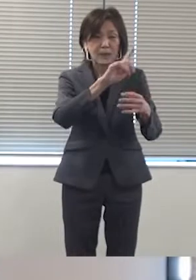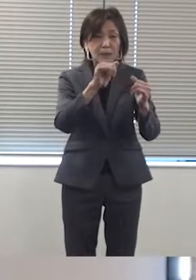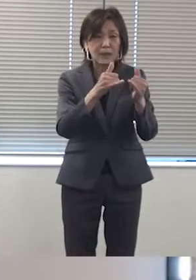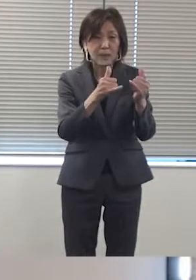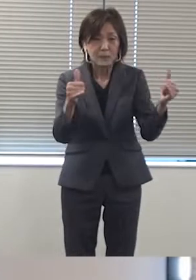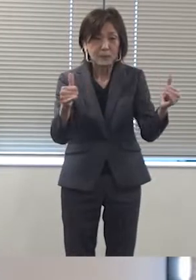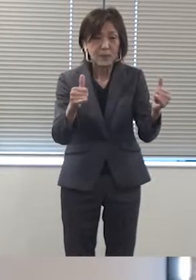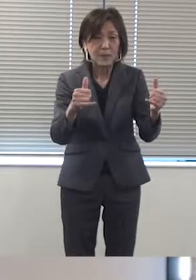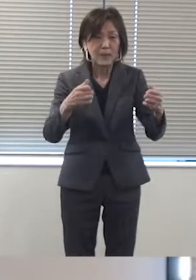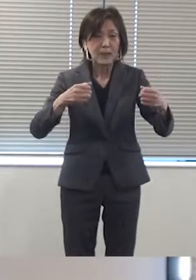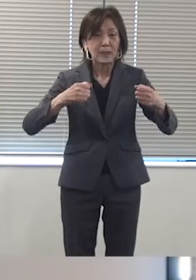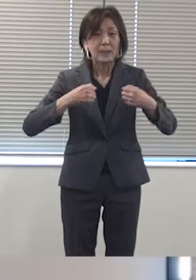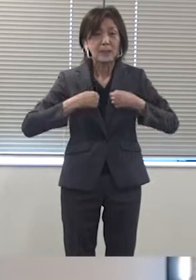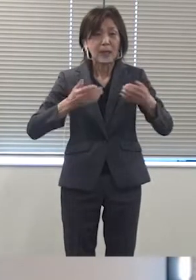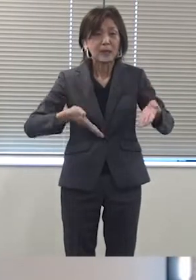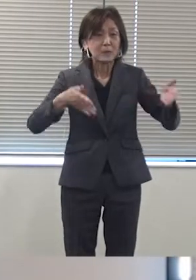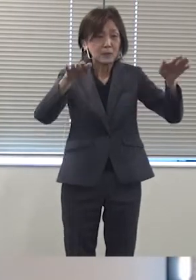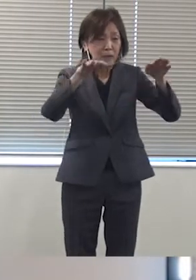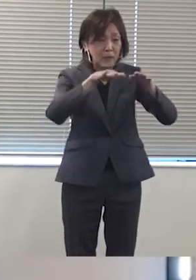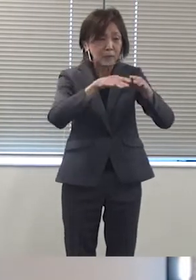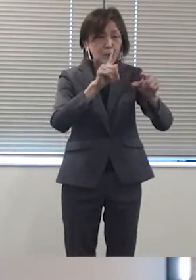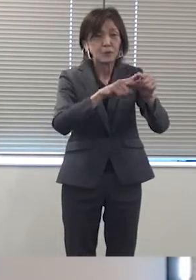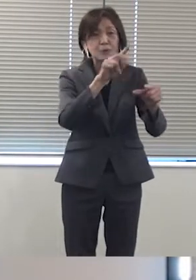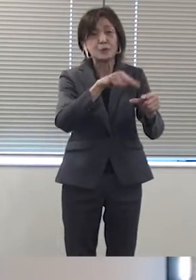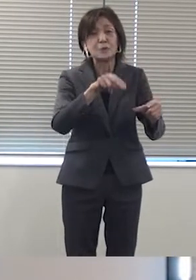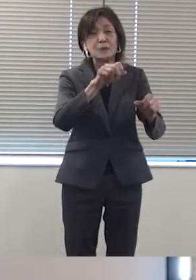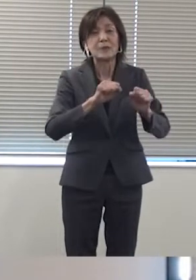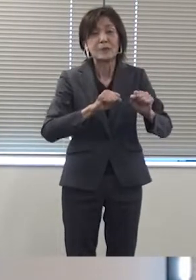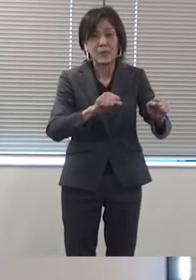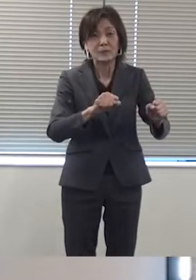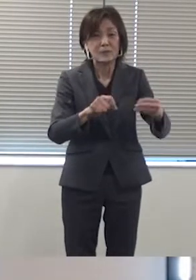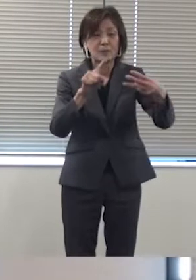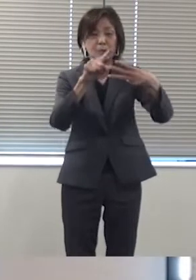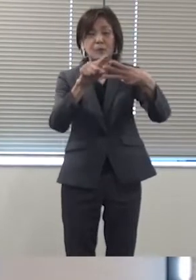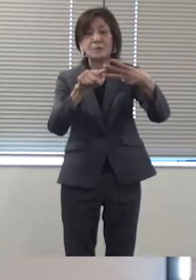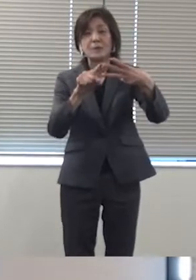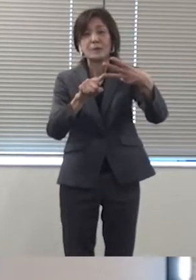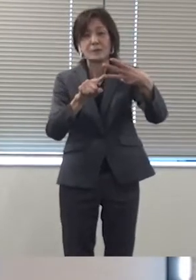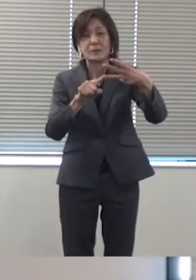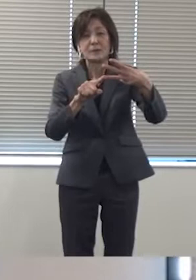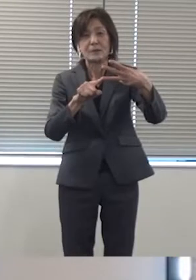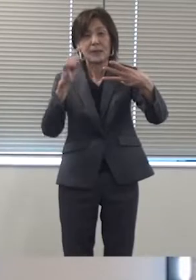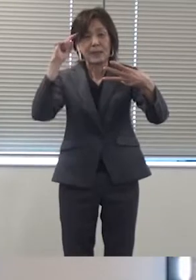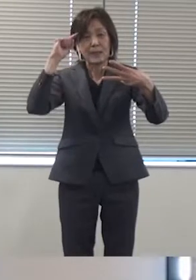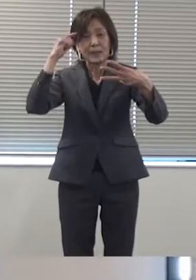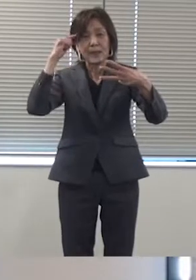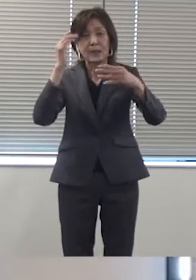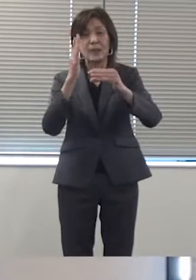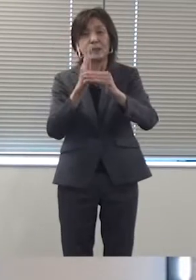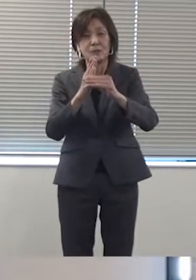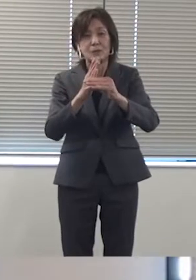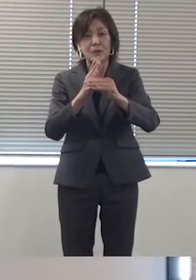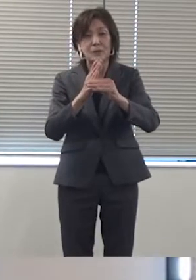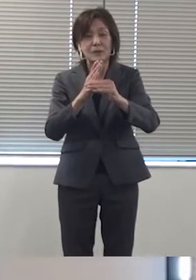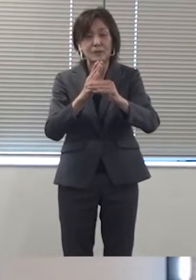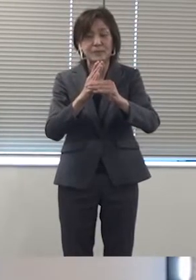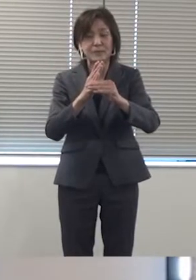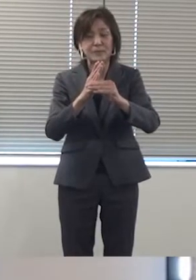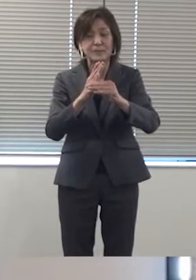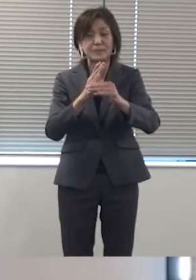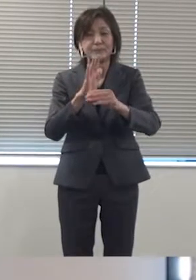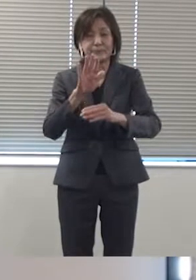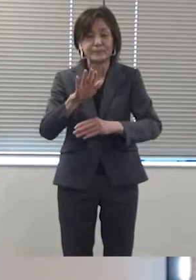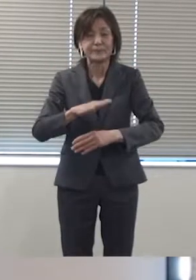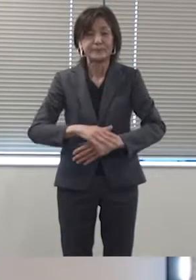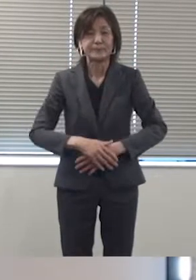心としてやるという3案で今動いておりますので、感染状況を見ながら最終決めていくという状況にな